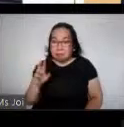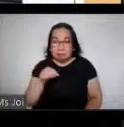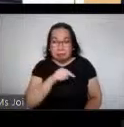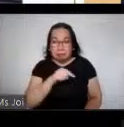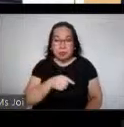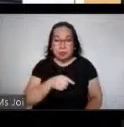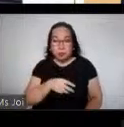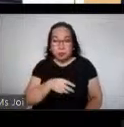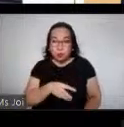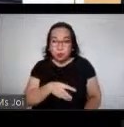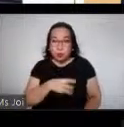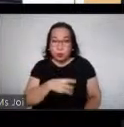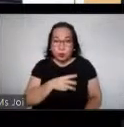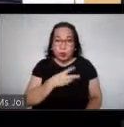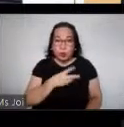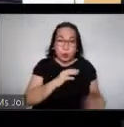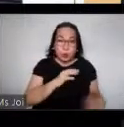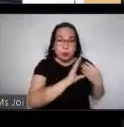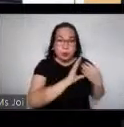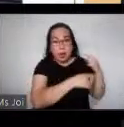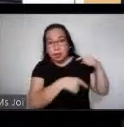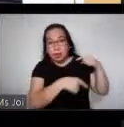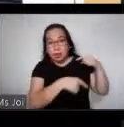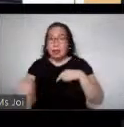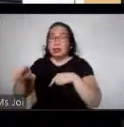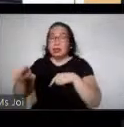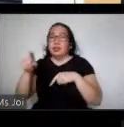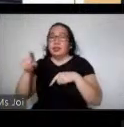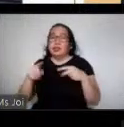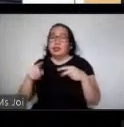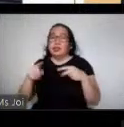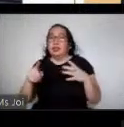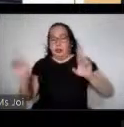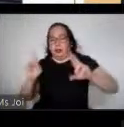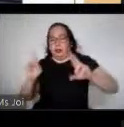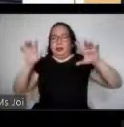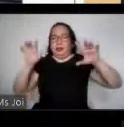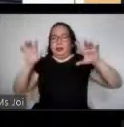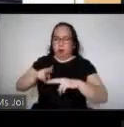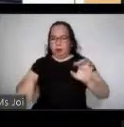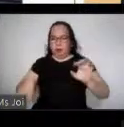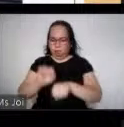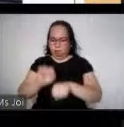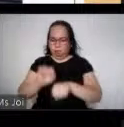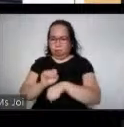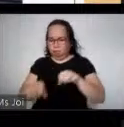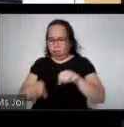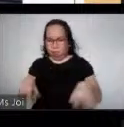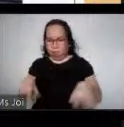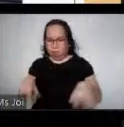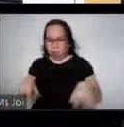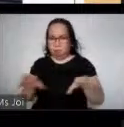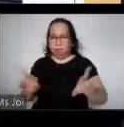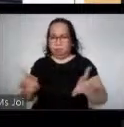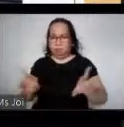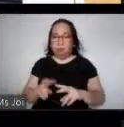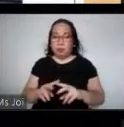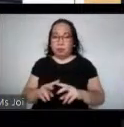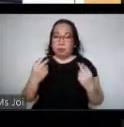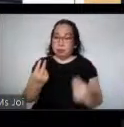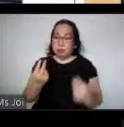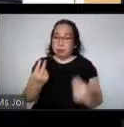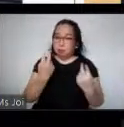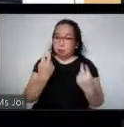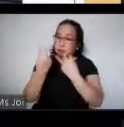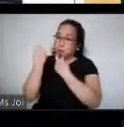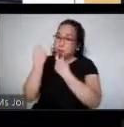at nagmadaling bumalik po at nag-start ng mga trabaho. So kita niyo din sa likod ng classroom, may mga kasama